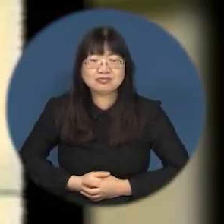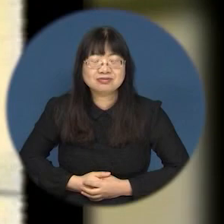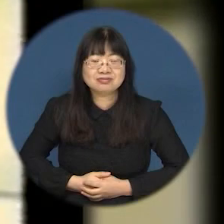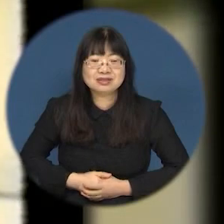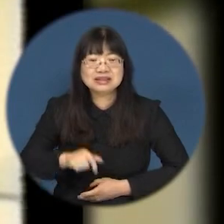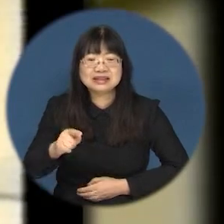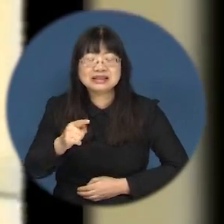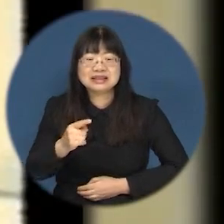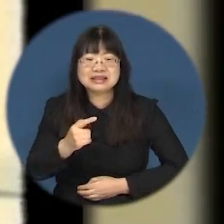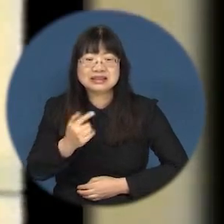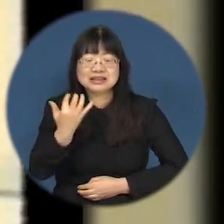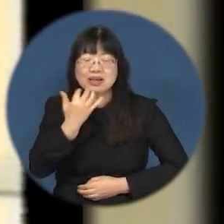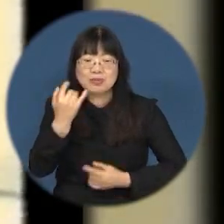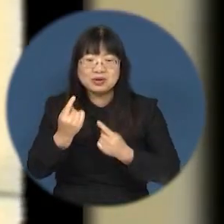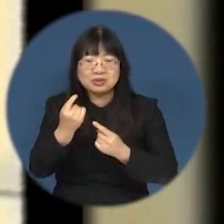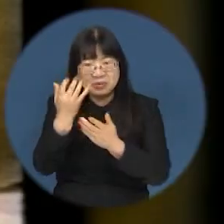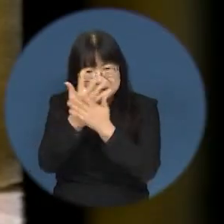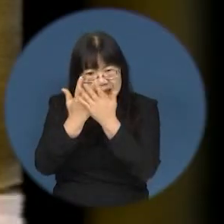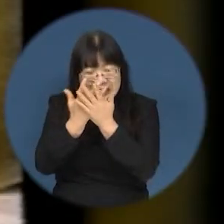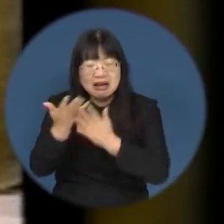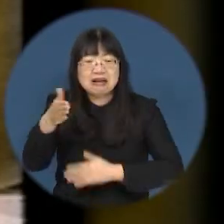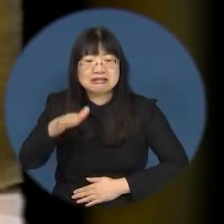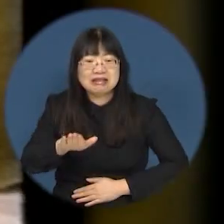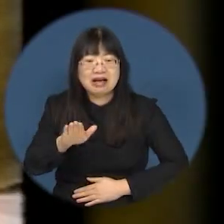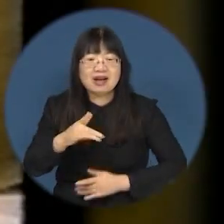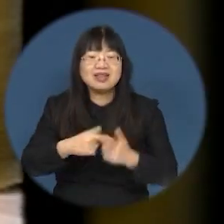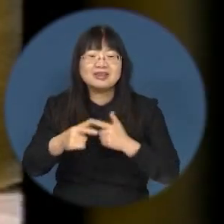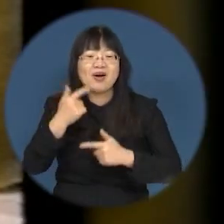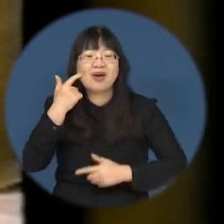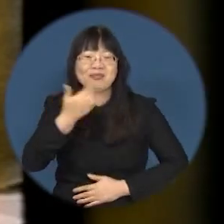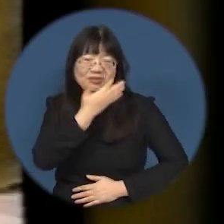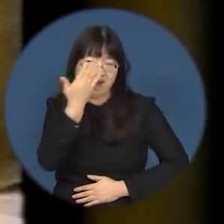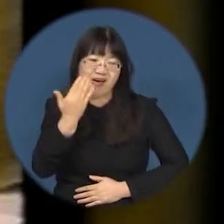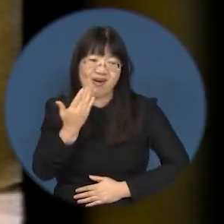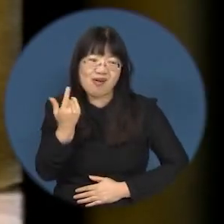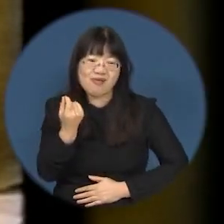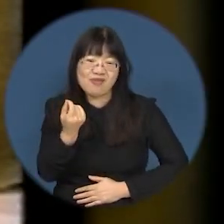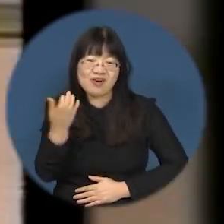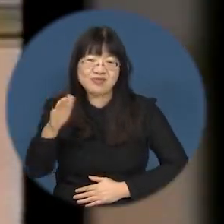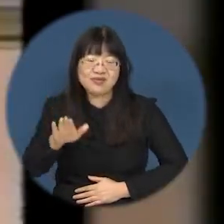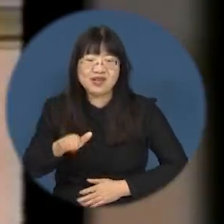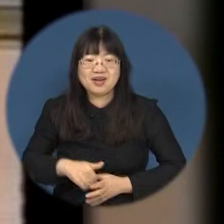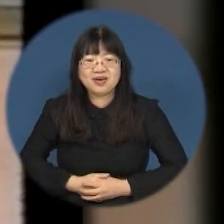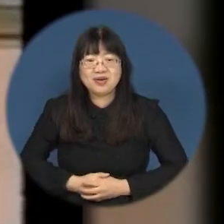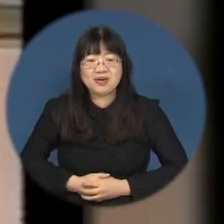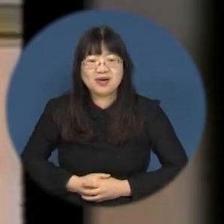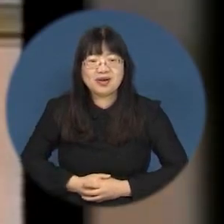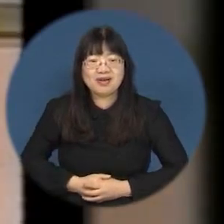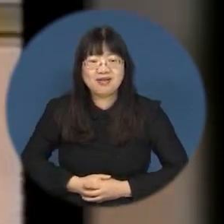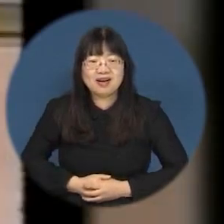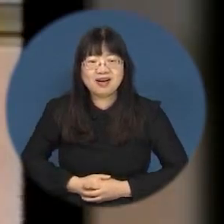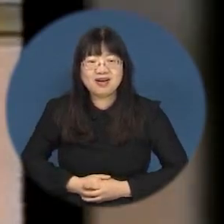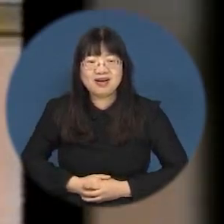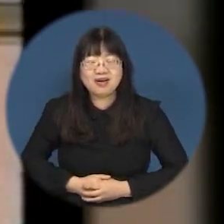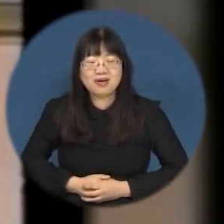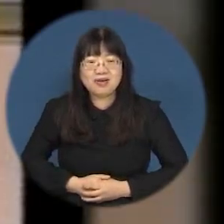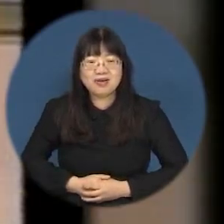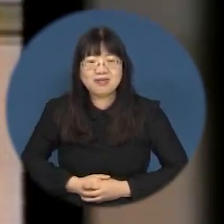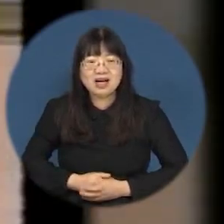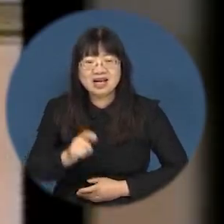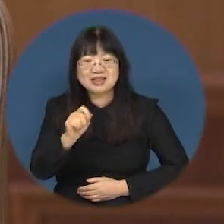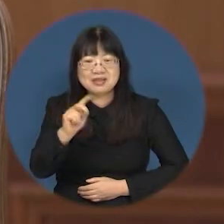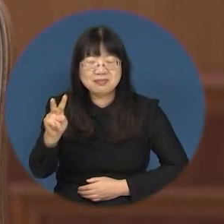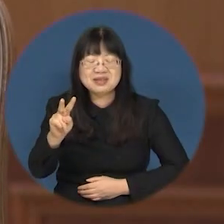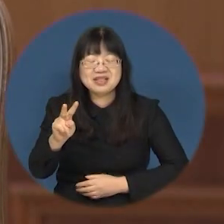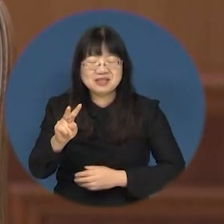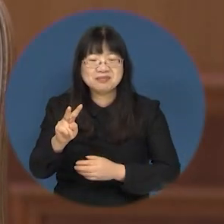그 색깔보다는 좀 연한데 좀 더 이제 아름답다고 해야 되는데 이게 이제 스캔 받고 뭐하고 하는 그 과정에서 굉장히 짙게